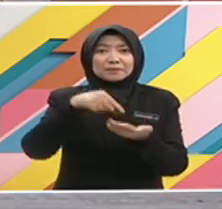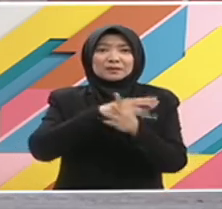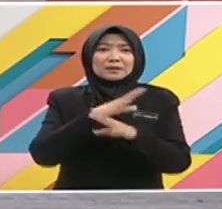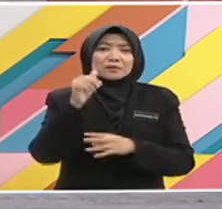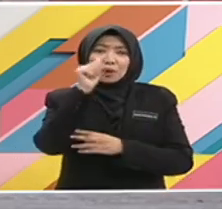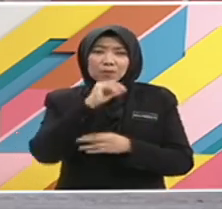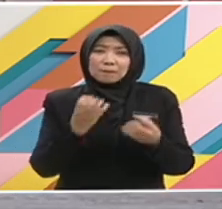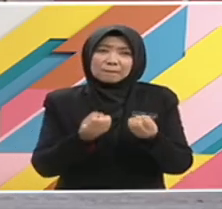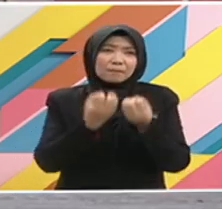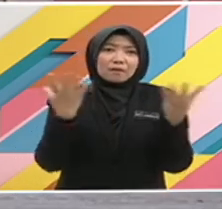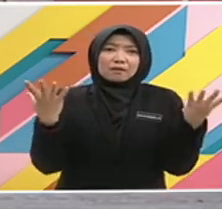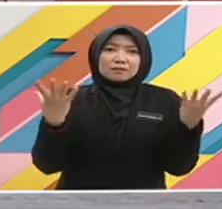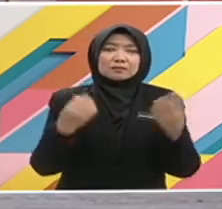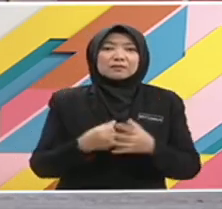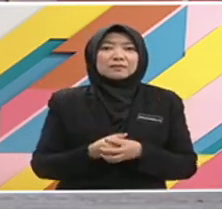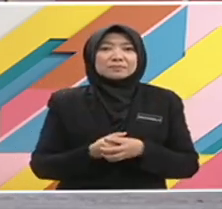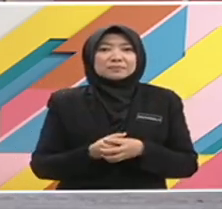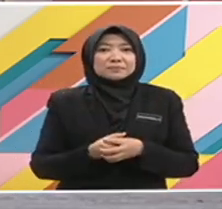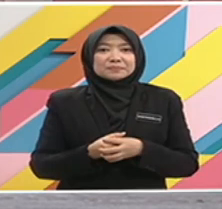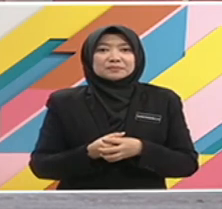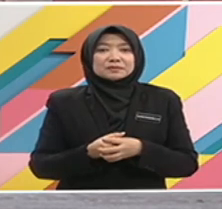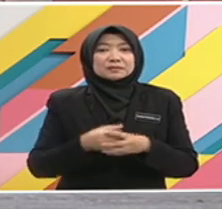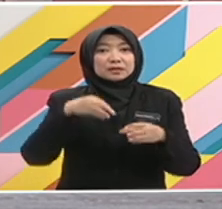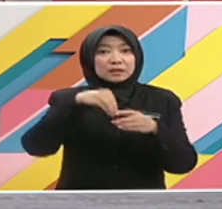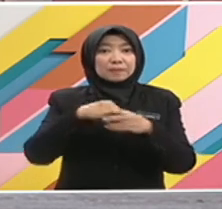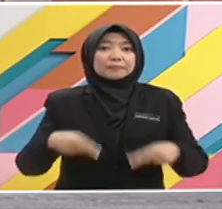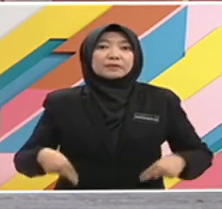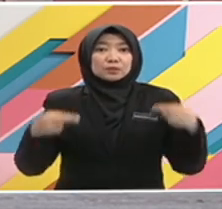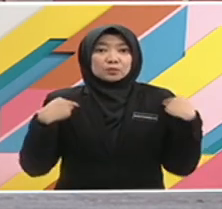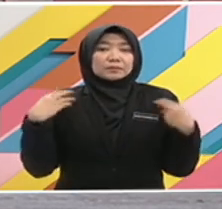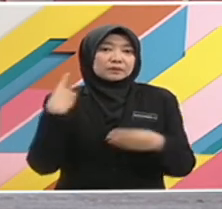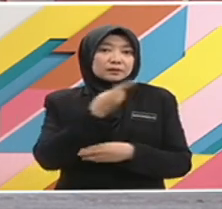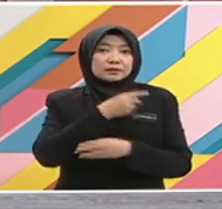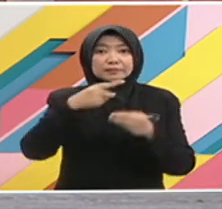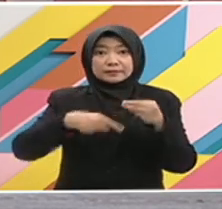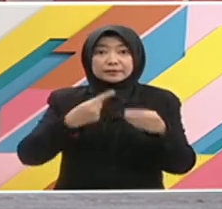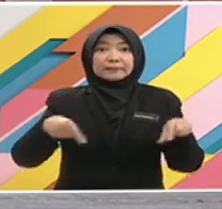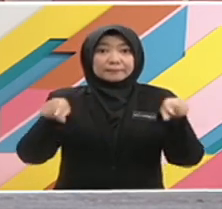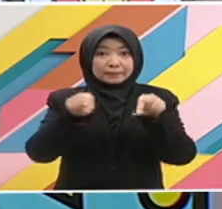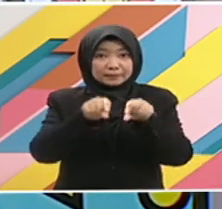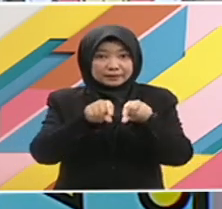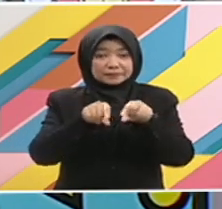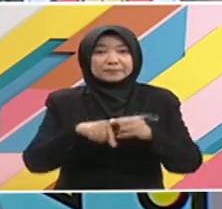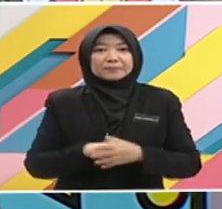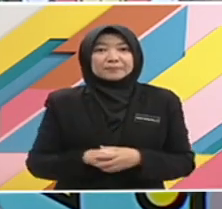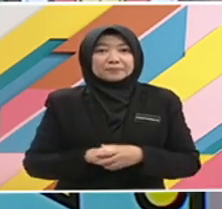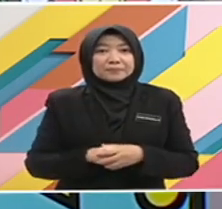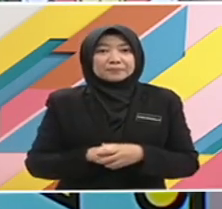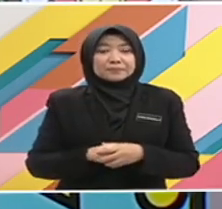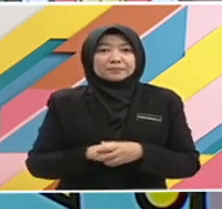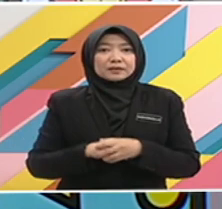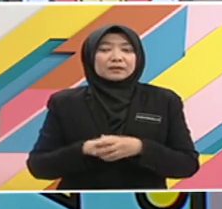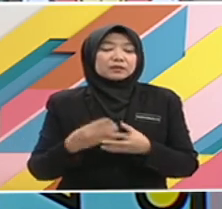ada banyak perkara yang berkaitan dengan kehidupan seharian kita, betul tak cikgu? Ya, betul. Contohnya macam mungkin saya bagi cadangan cikgu